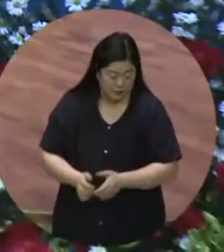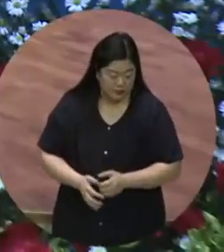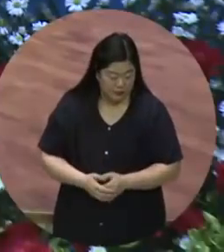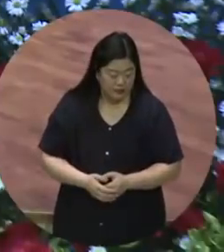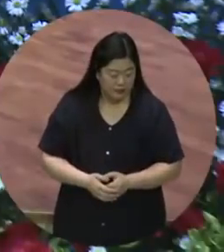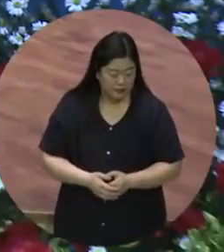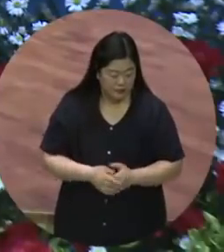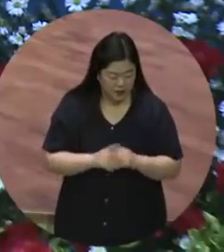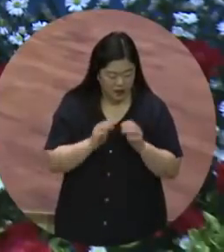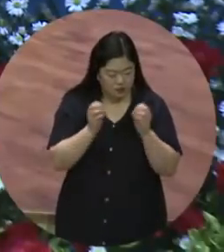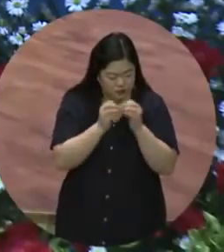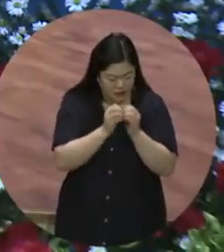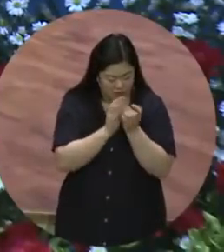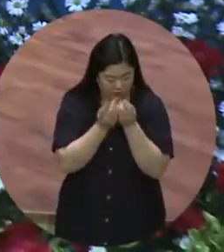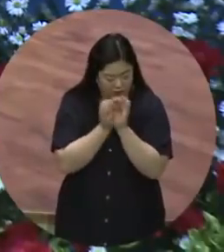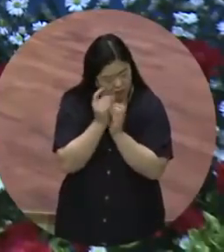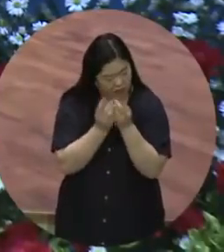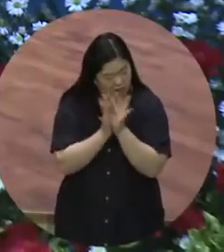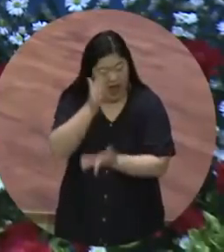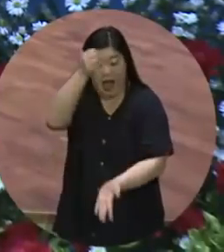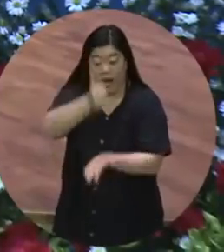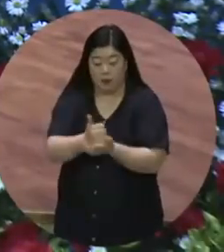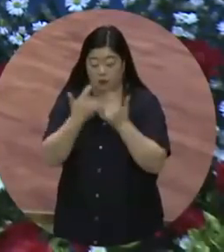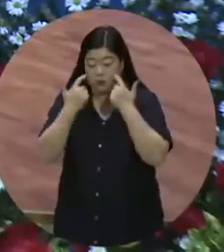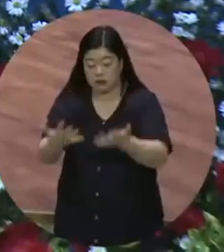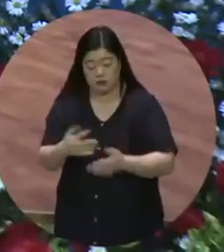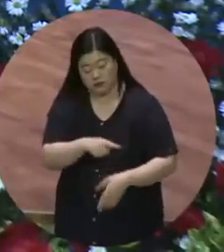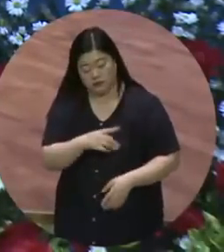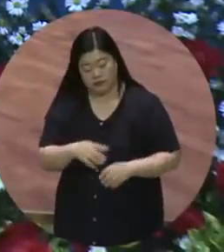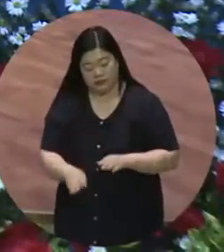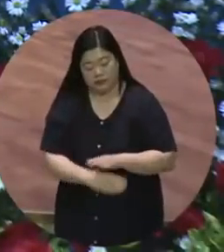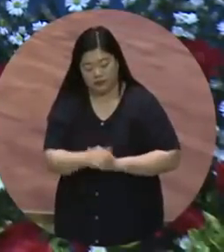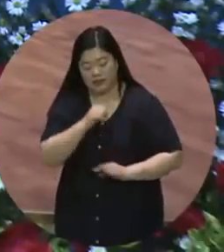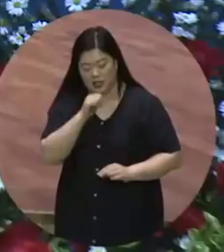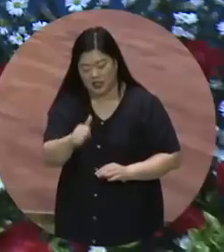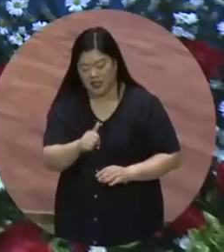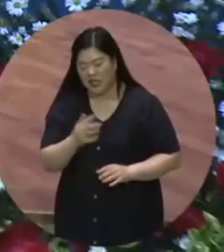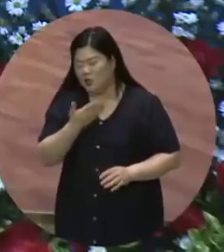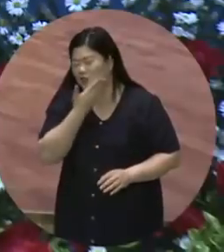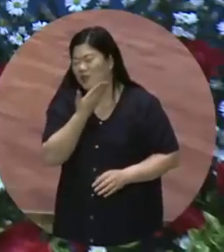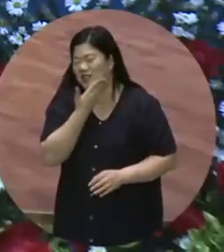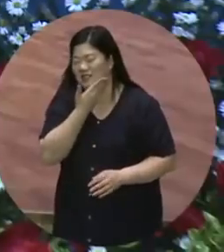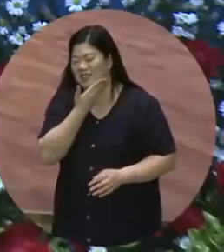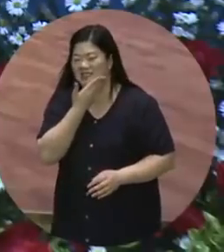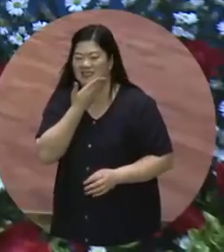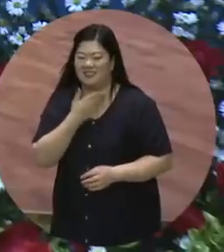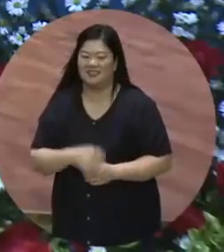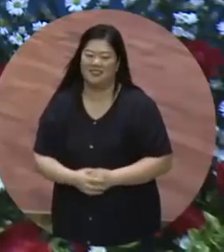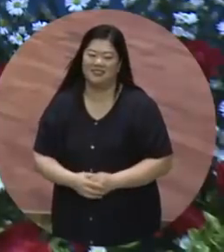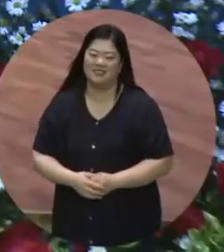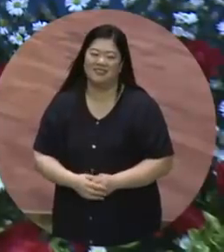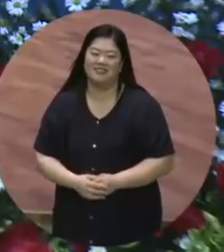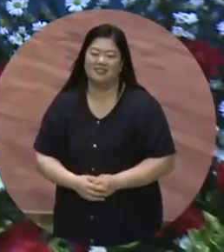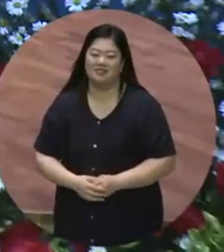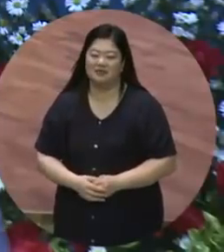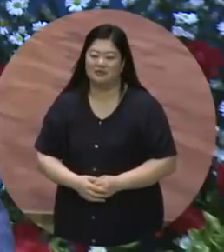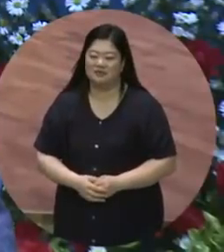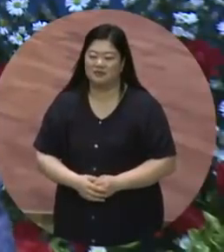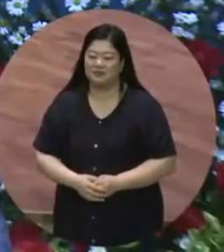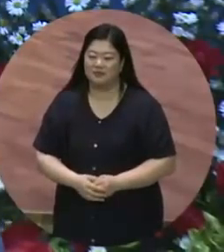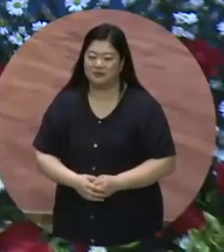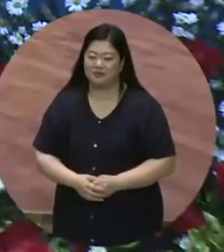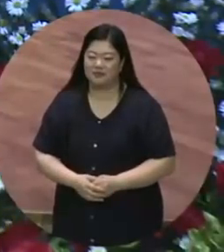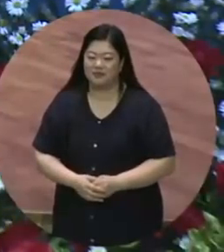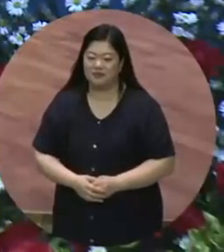부럽습니다. 자기들이 낳아서 자기들이 키우면서 언약 안에서 자라는 모습 보면서 부럽다는 거예요. 그렇습니다. 우리는